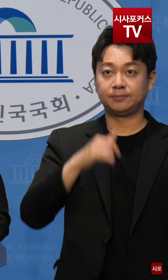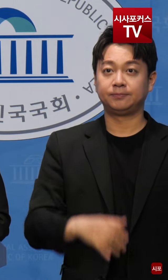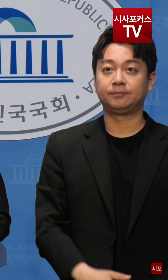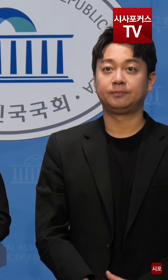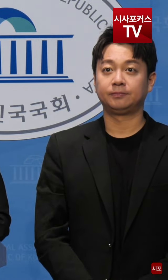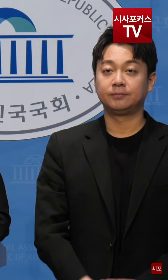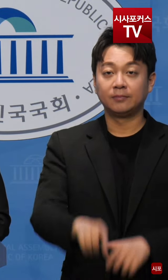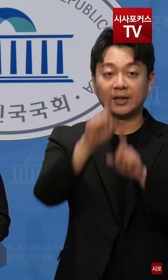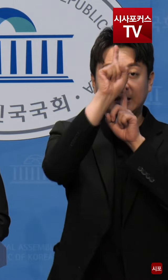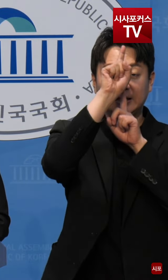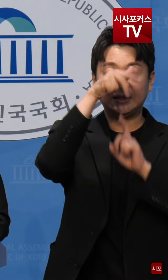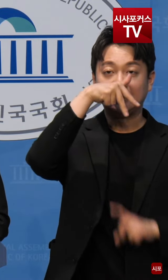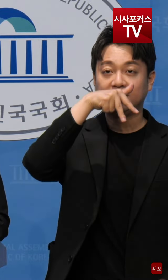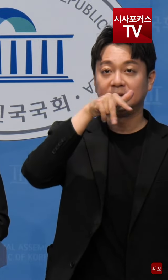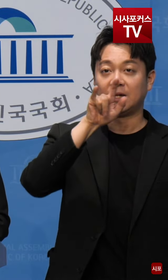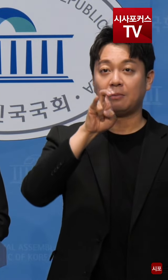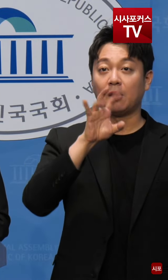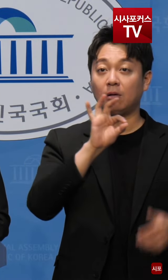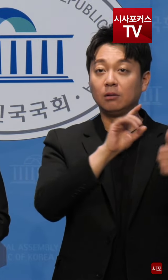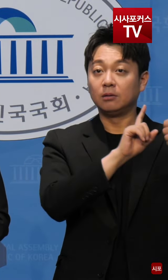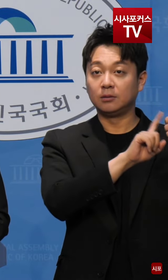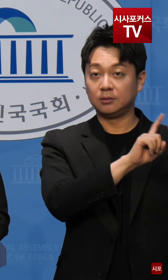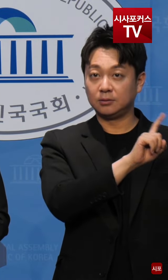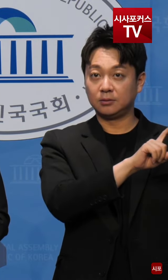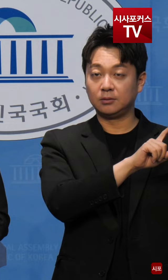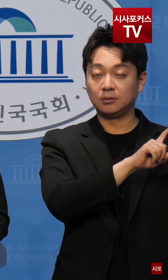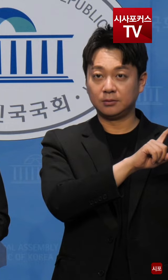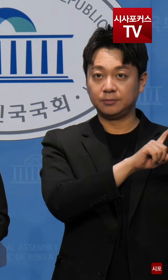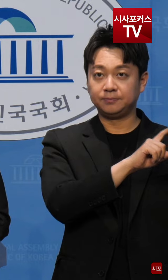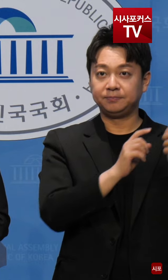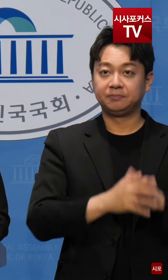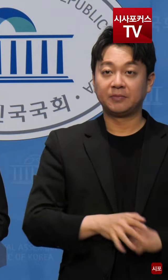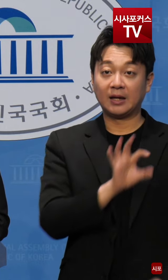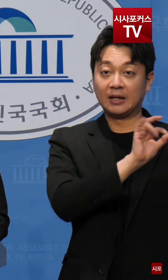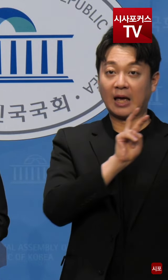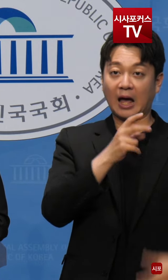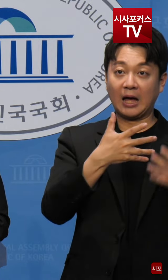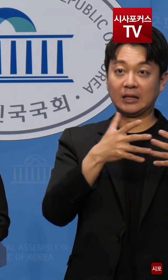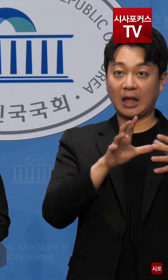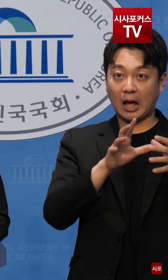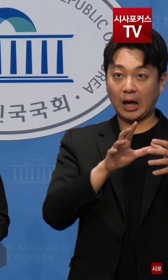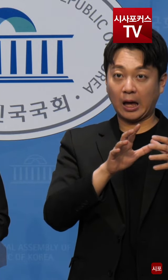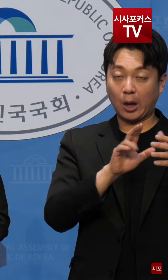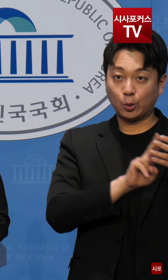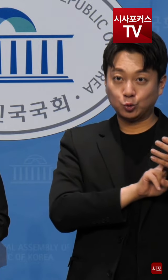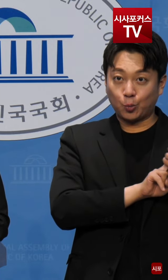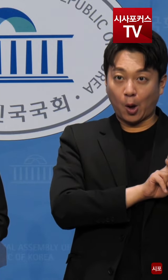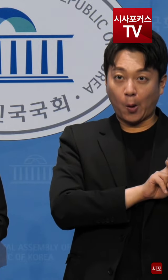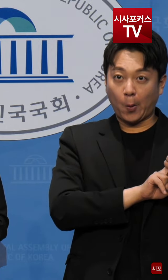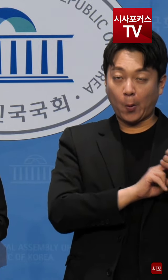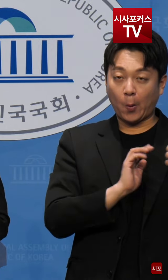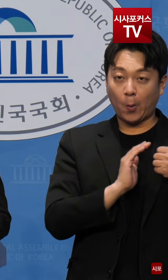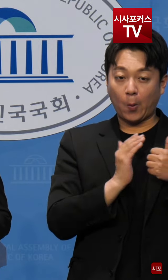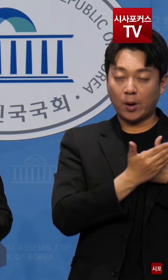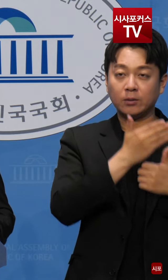이재명 대표는 거대 야당의 등 뒤에 숨으려 하지 마십시오.